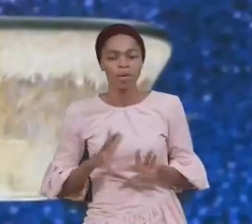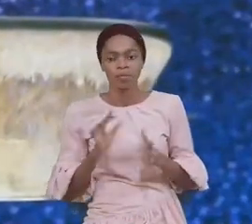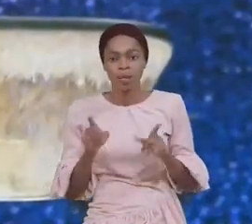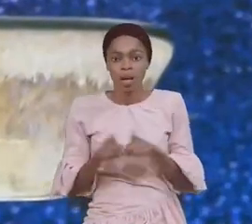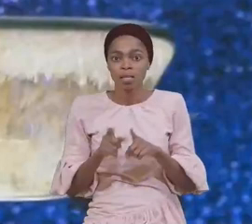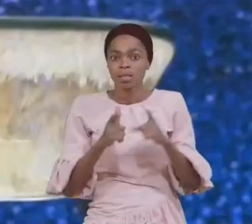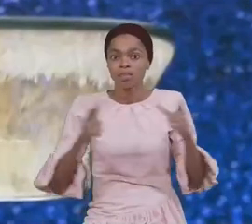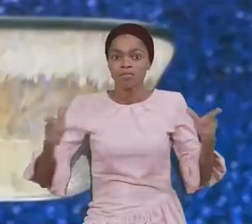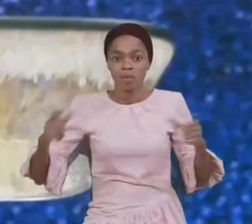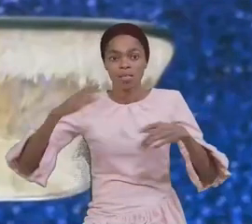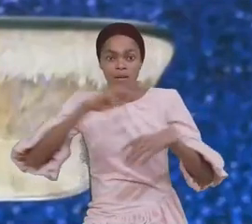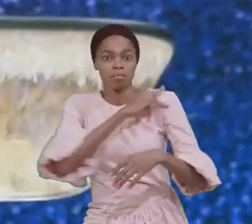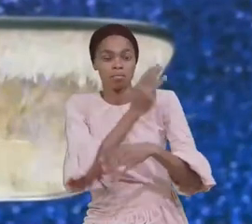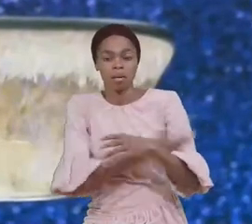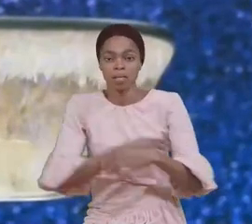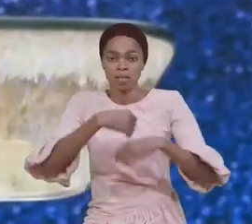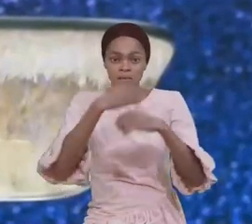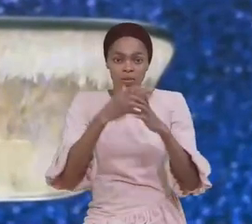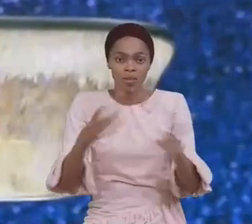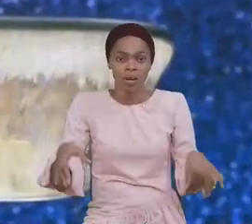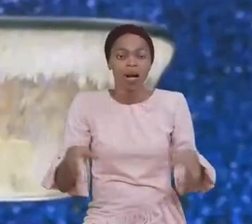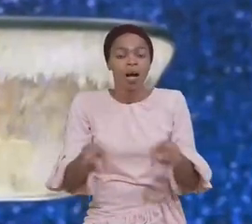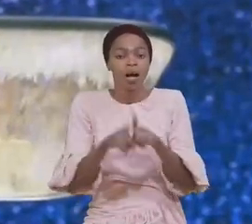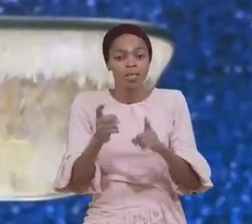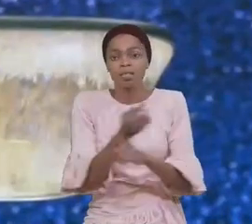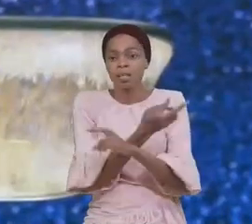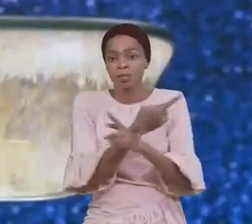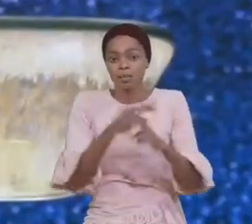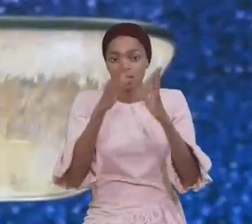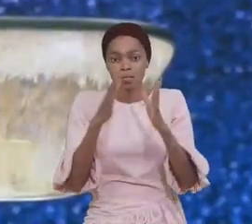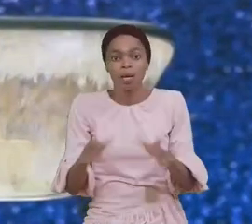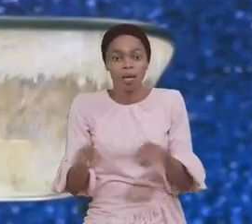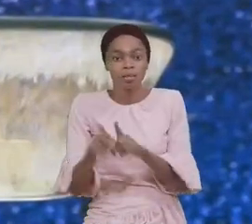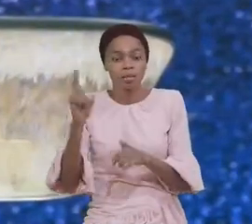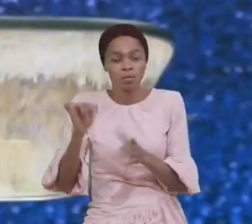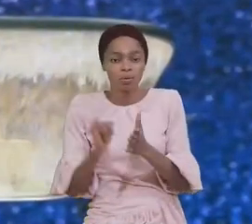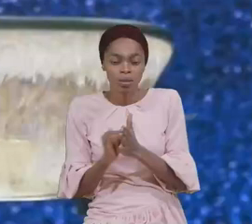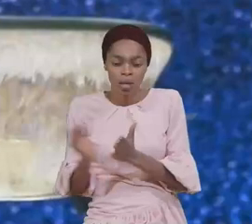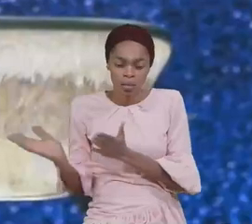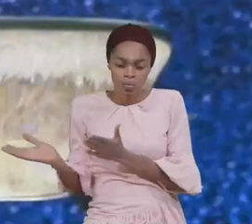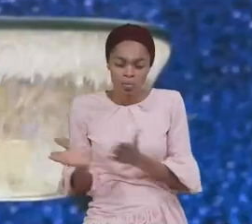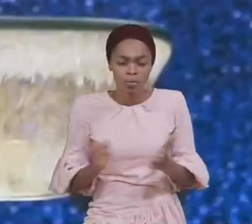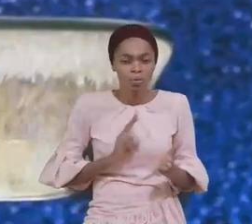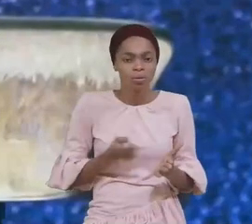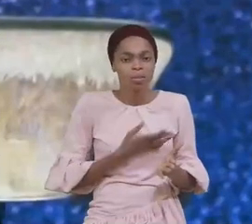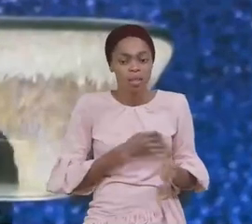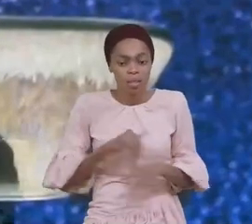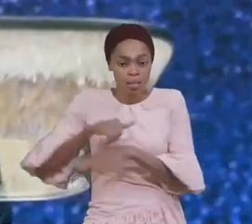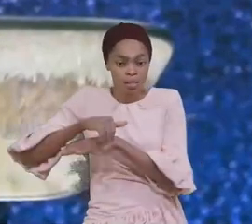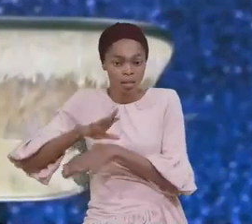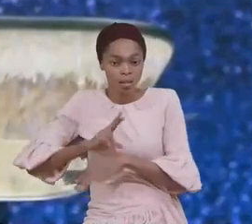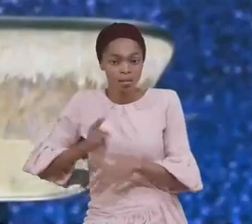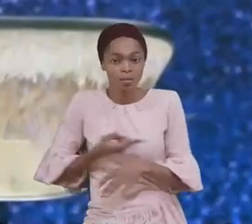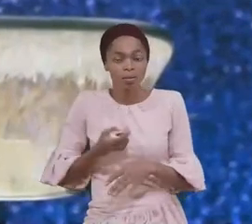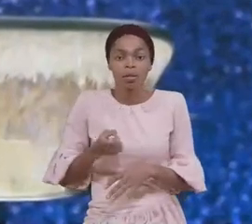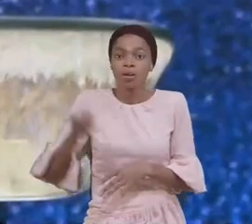comme étant le plus grand créateur, le rédempteur, c'est lui qui nous a amenés ici, c'est lui qui nous a suscité, nous envoie, il